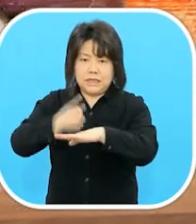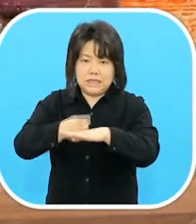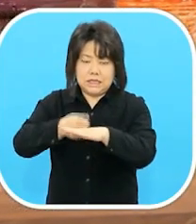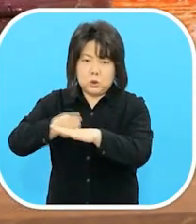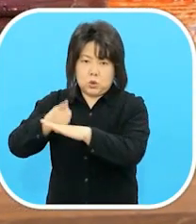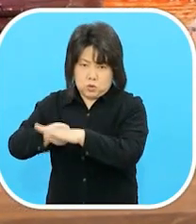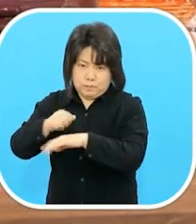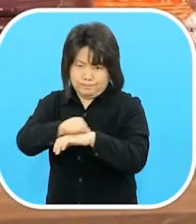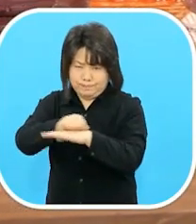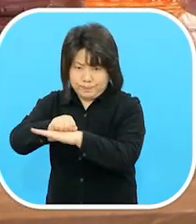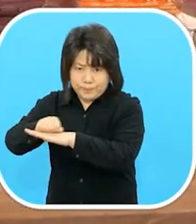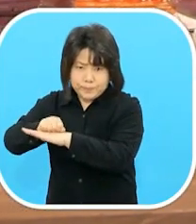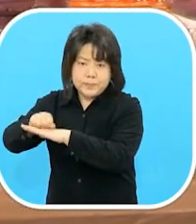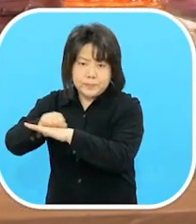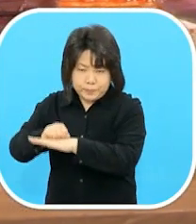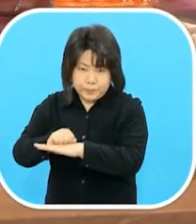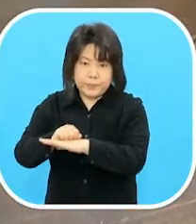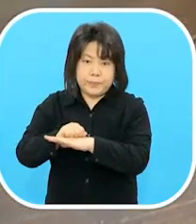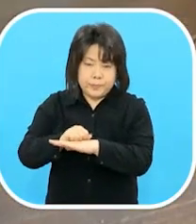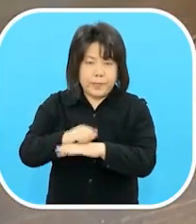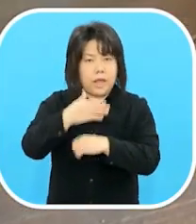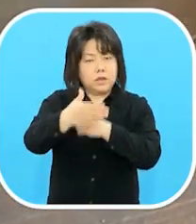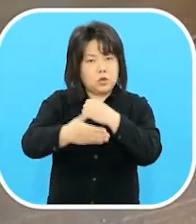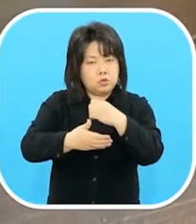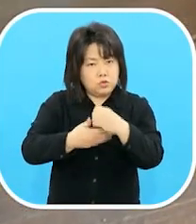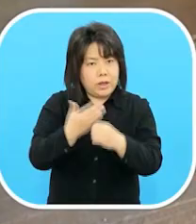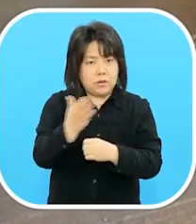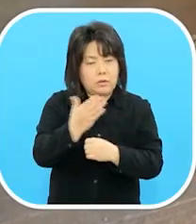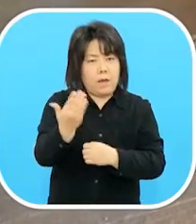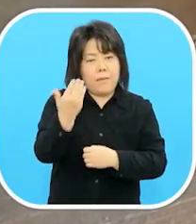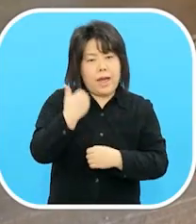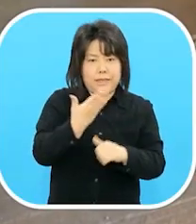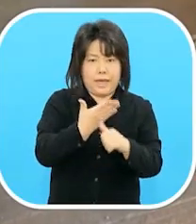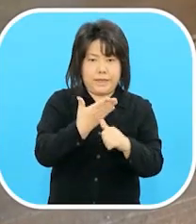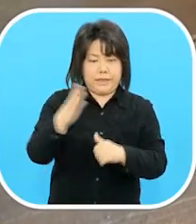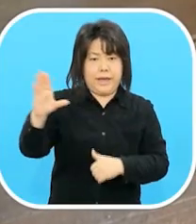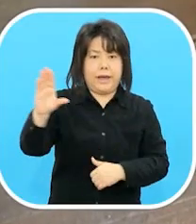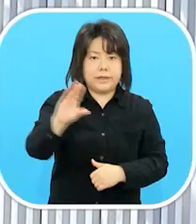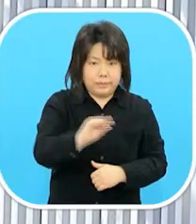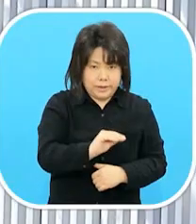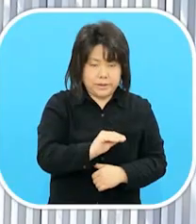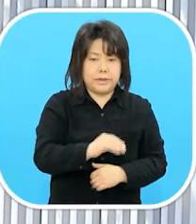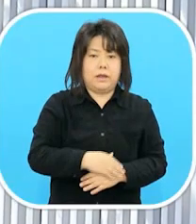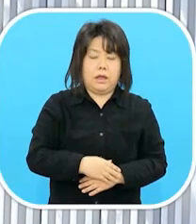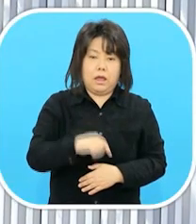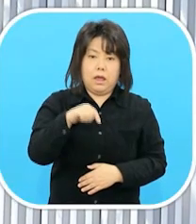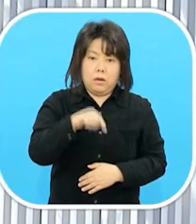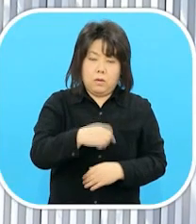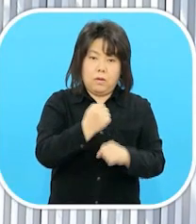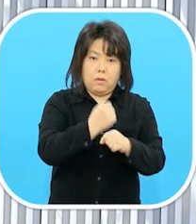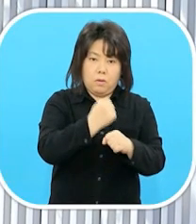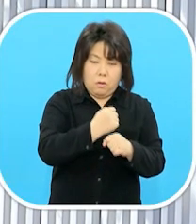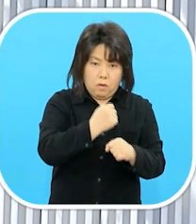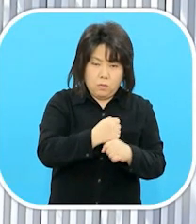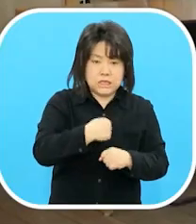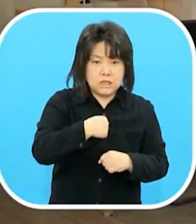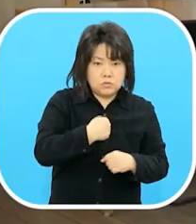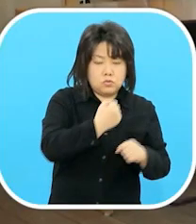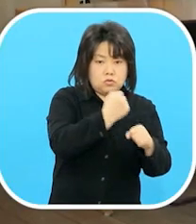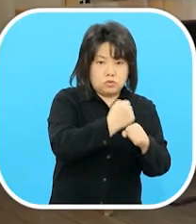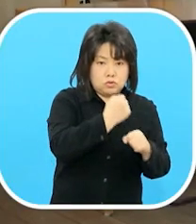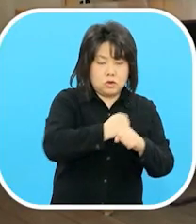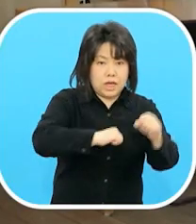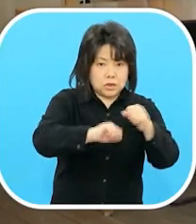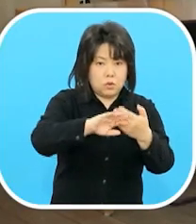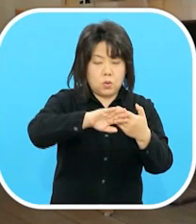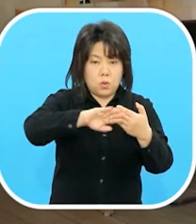をいろいろ勉強させてもらって、大体9年くらい前に秋田に戻ってまいりました。 こちらの工房では小松さんご自身の創作活動の他